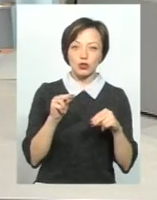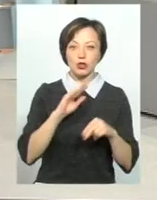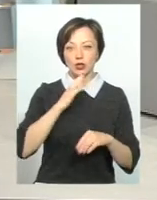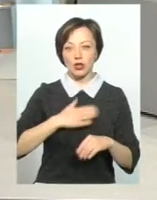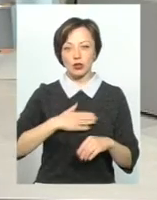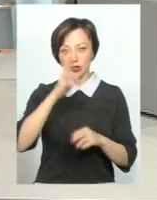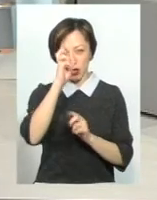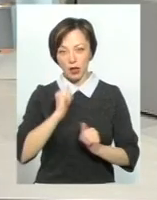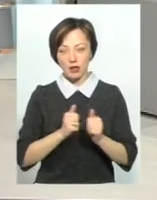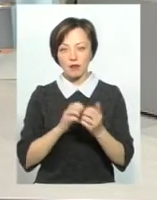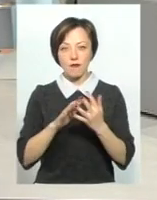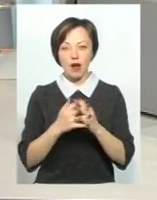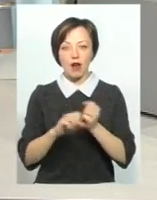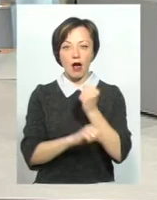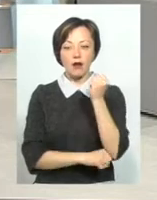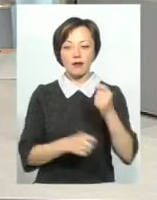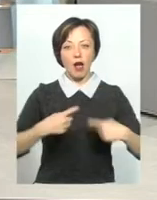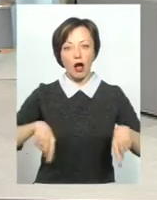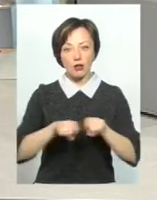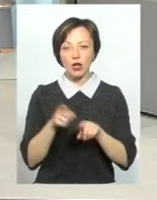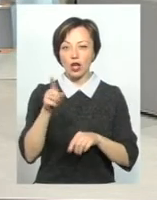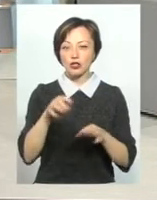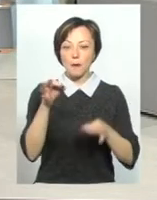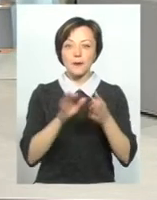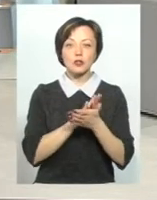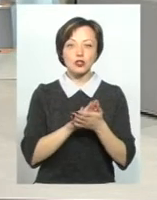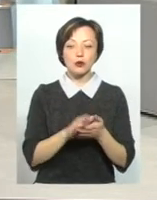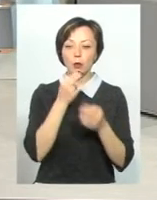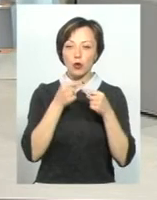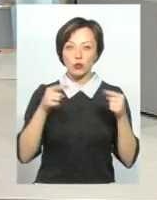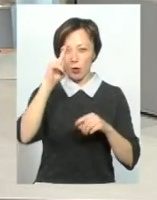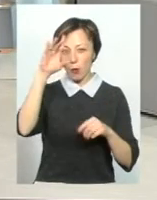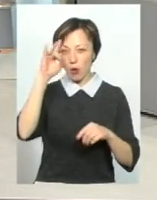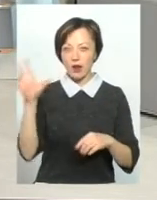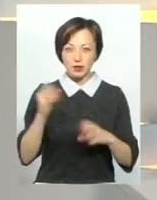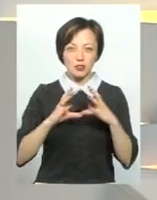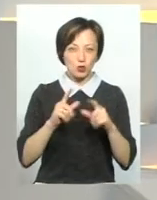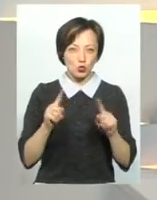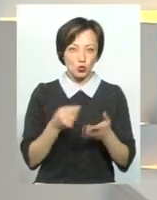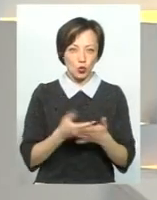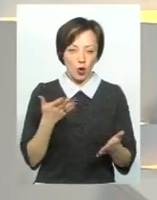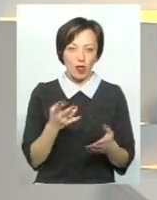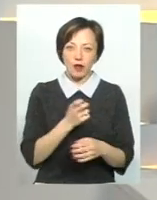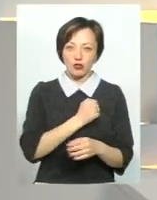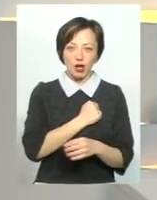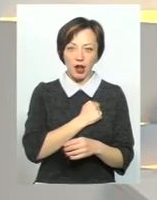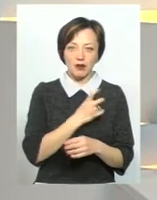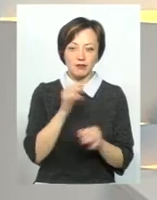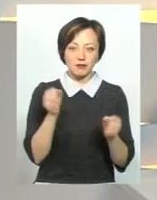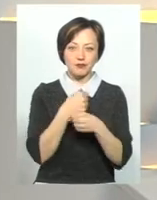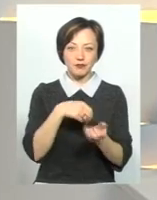нашої країни от в аграрній галузі? Адже органічна продукція, вона популярна скрізь у всьому світі і дуже дорога. Вона, на жаль, не по